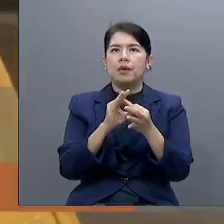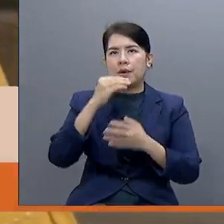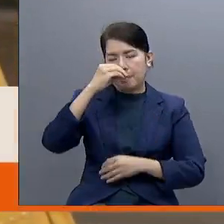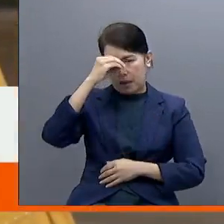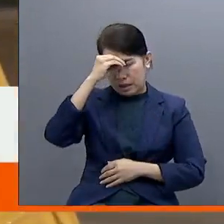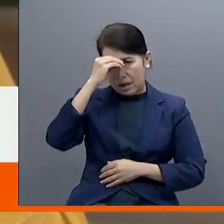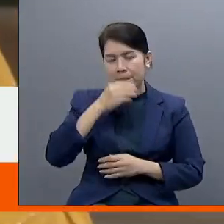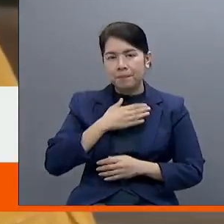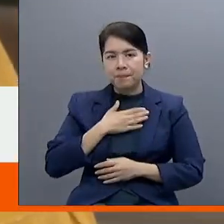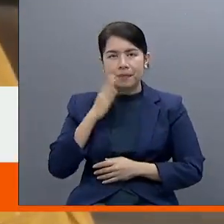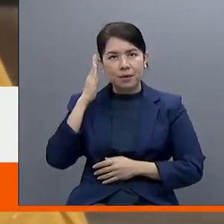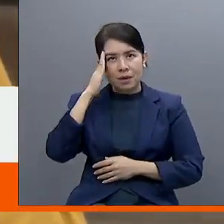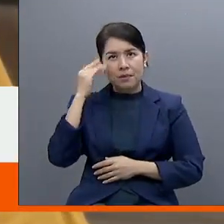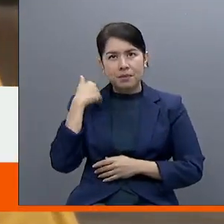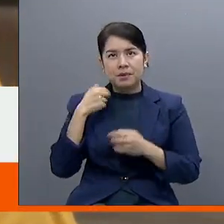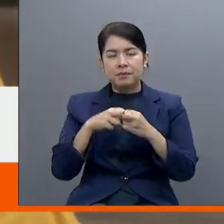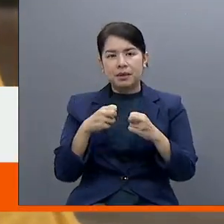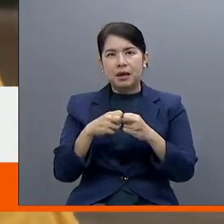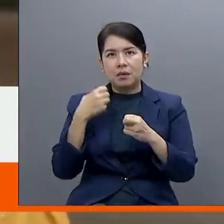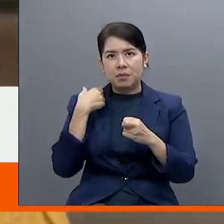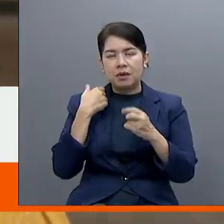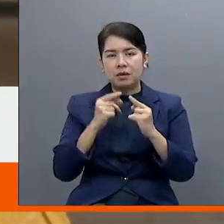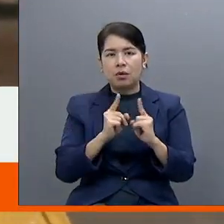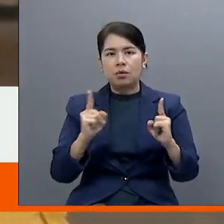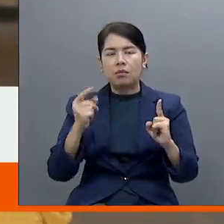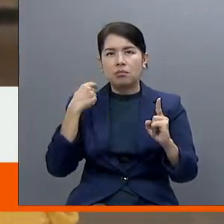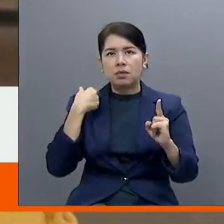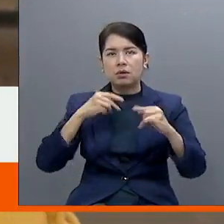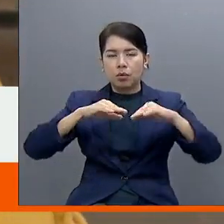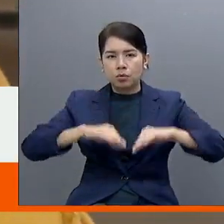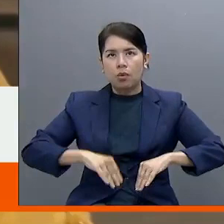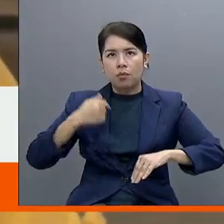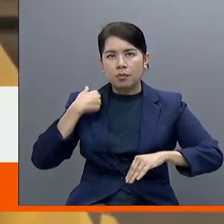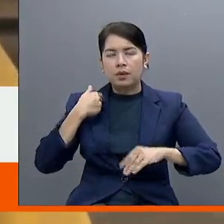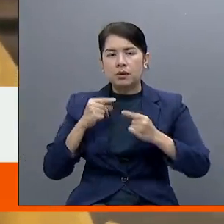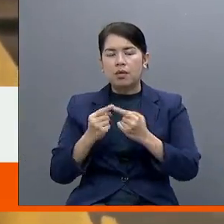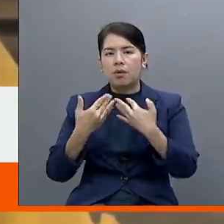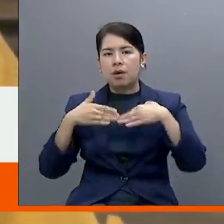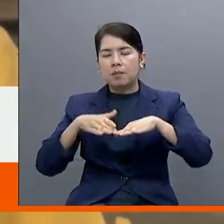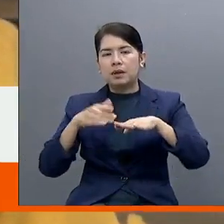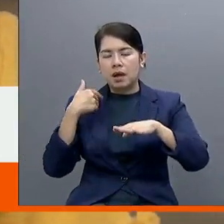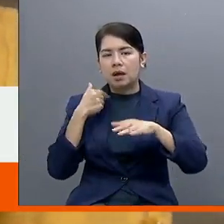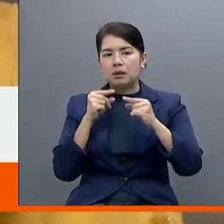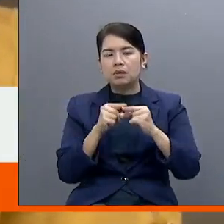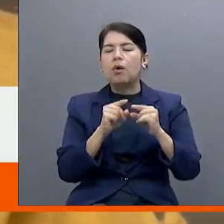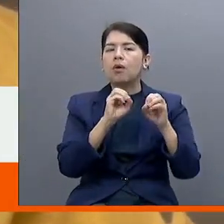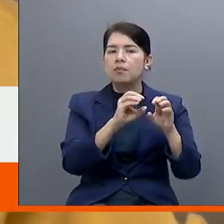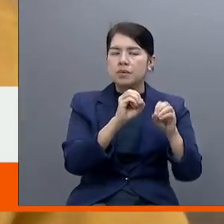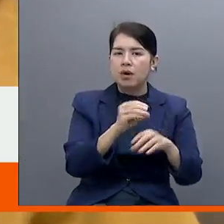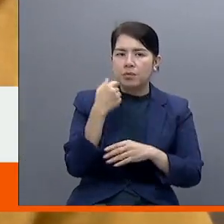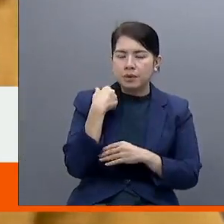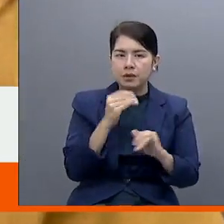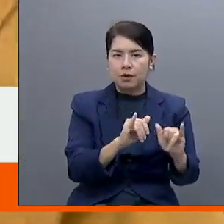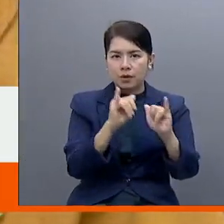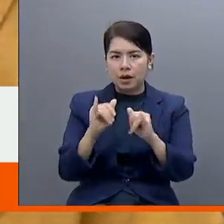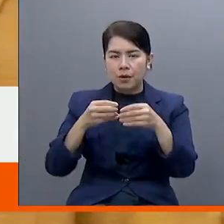ามันทรุดอาคารมันหักไปแล้วก็เลยว่าประสานมาทางคุณครูแล้วก็ให้เด็กไปเรียนที่ห้องประชุมซึ่